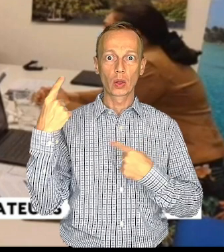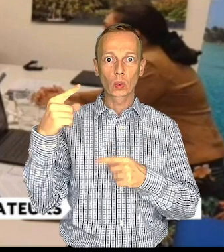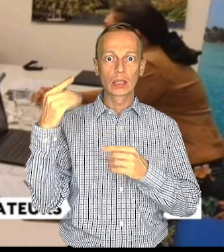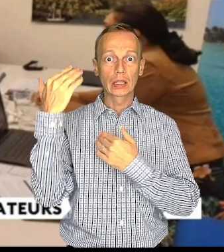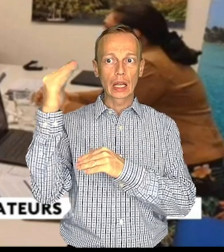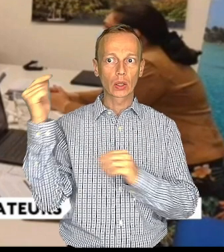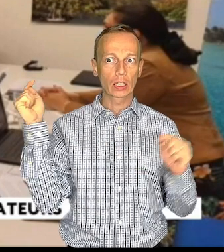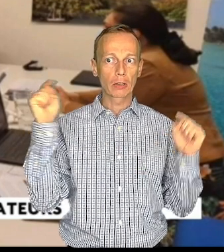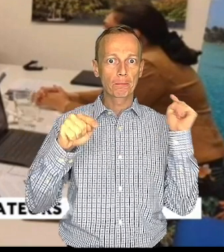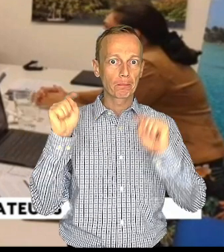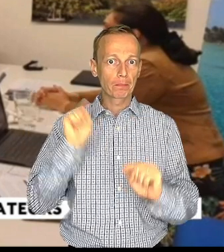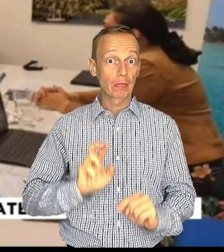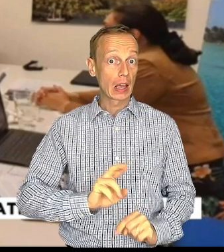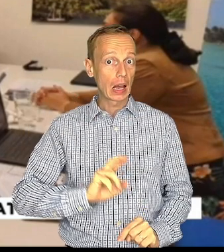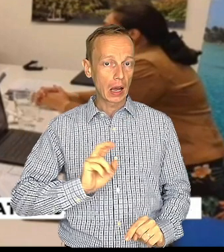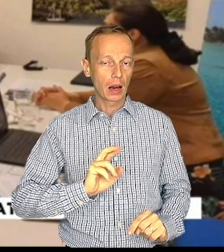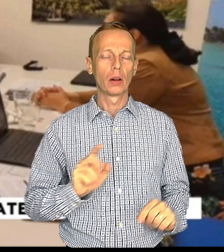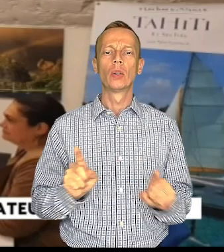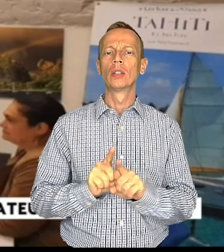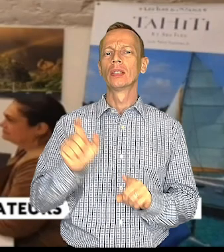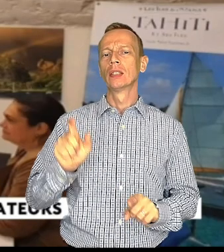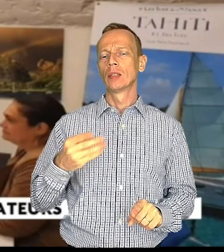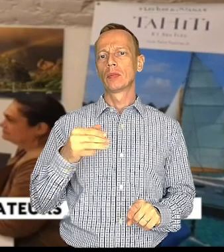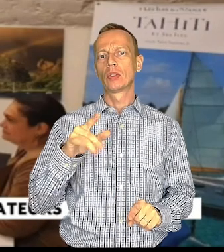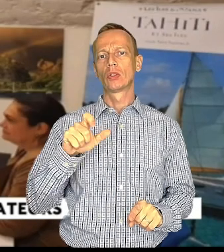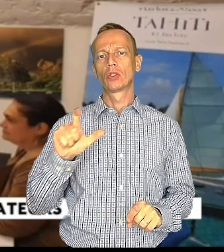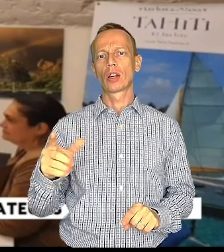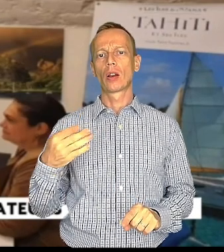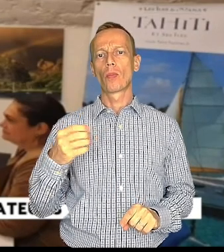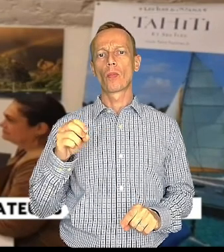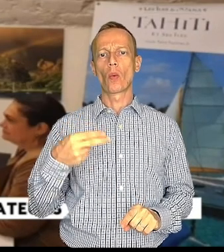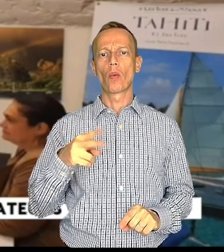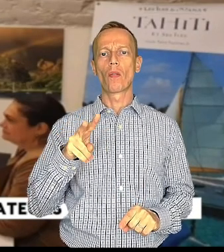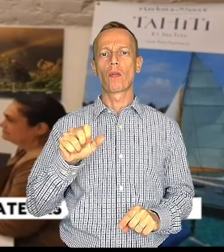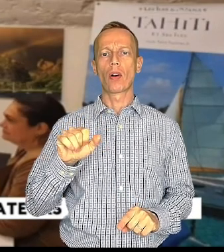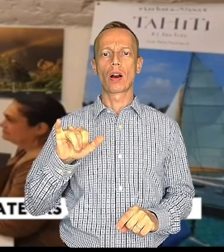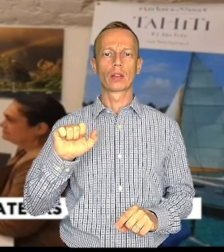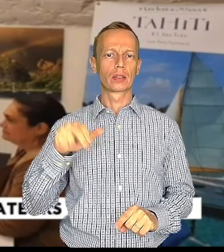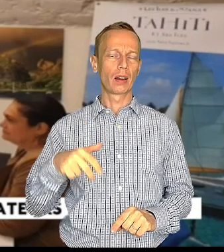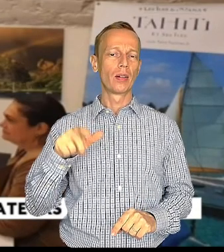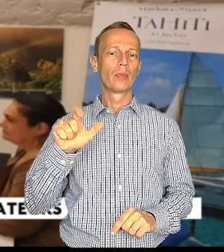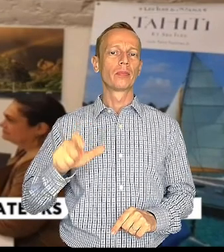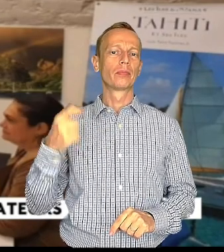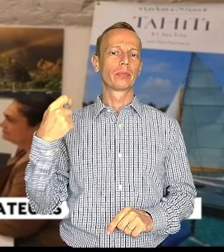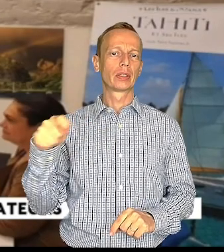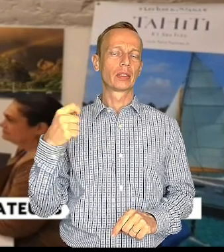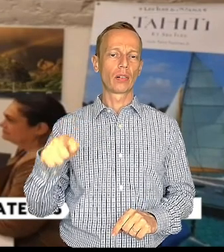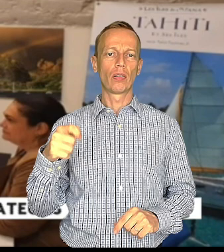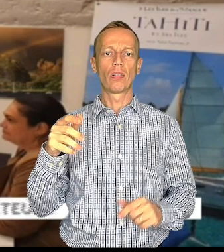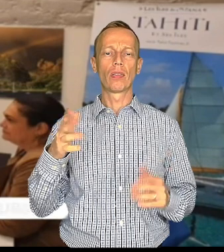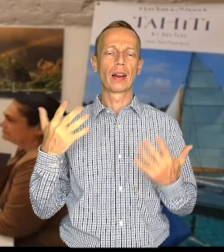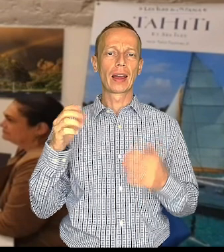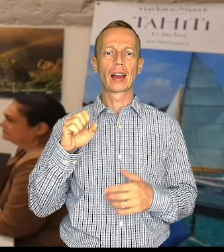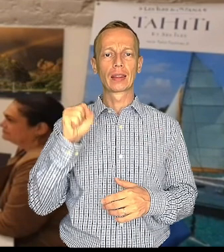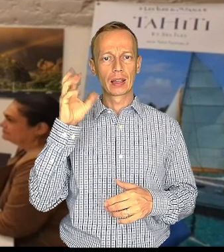ouverte aux touristes étrangers. De son côté, Michel Monvoisin, le PDG d'Air Tritinoui, est venu présenter la situation économique de la